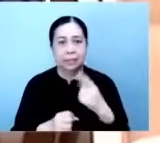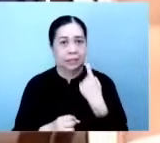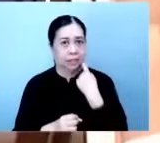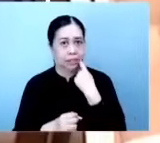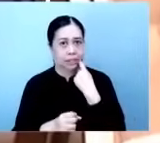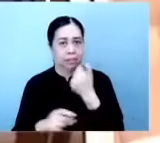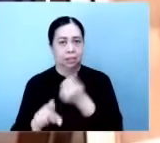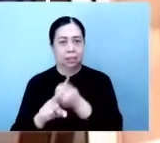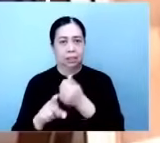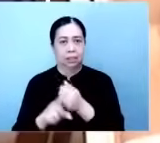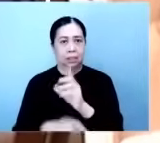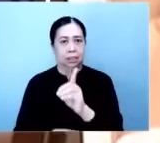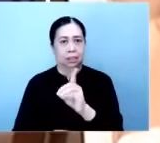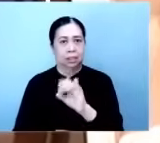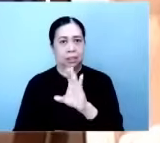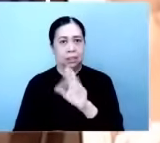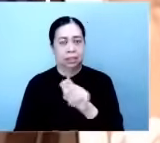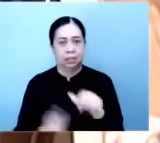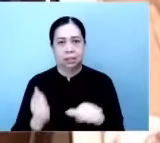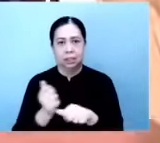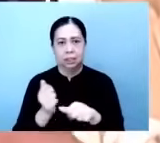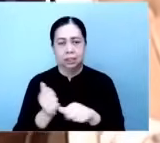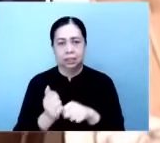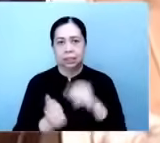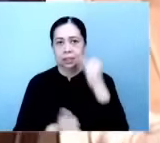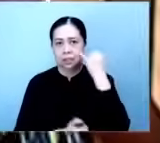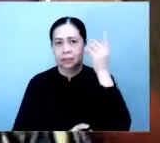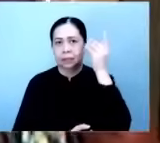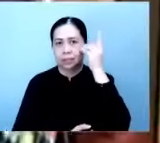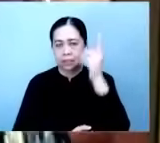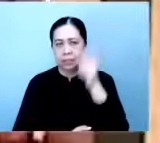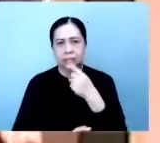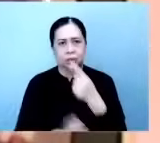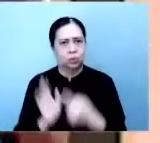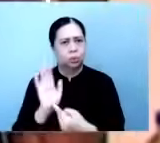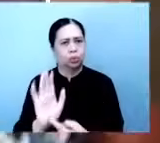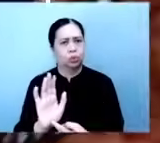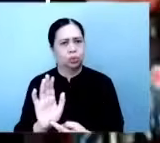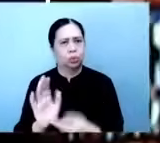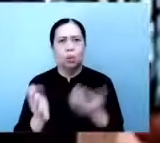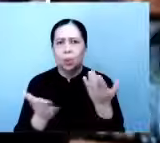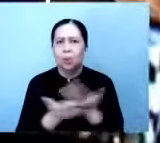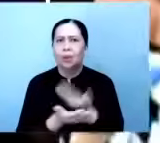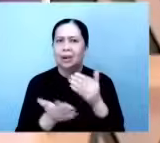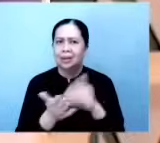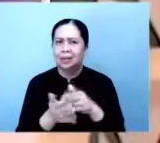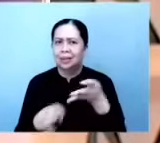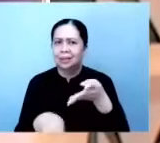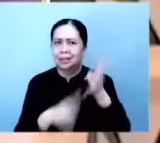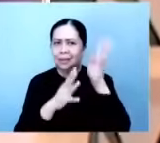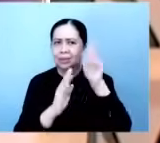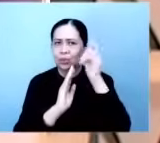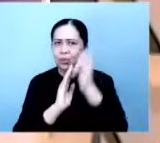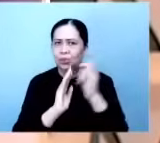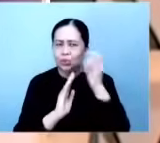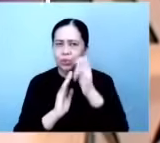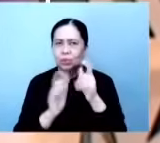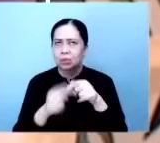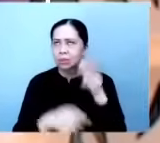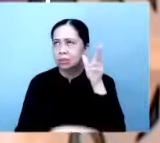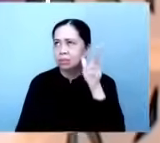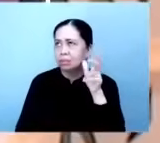si DICT Undersecretary Jeffrey D ang nagpakita sa media ng panibagong video sa YouTube na kung